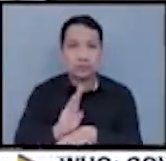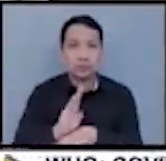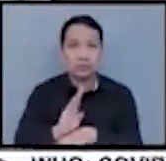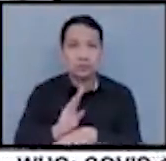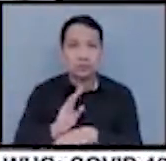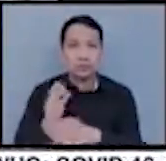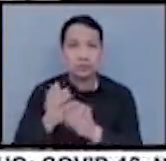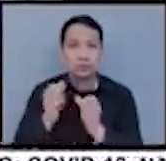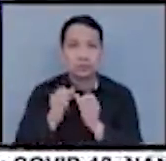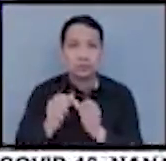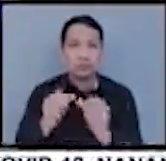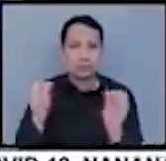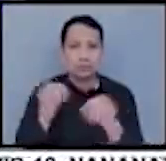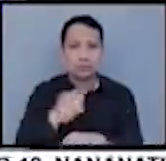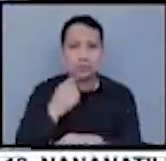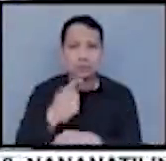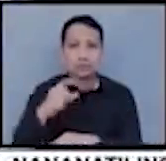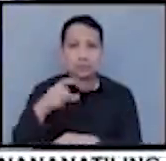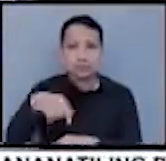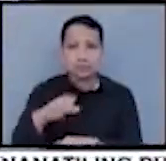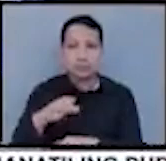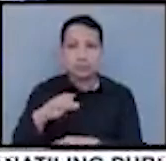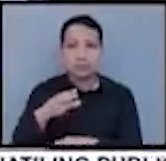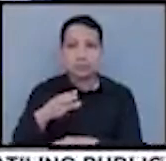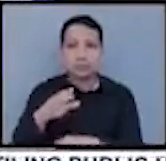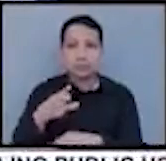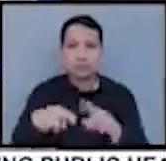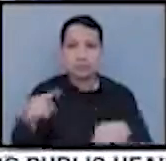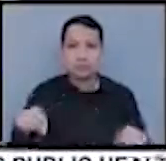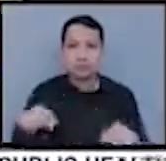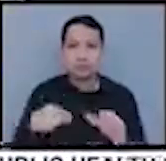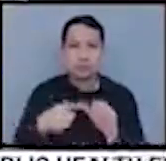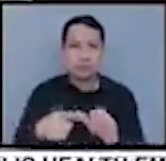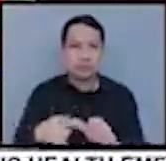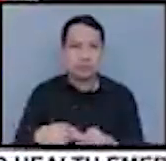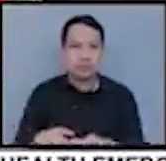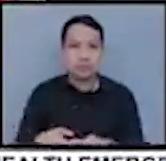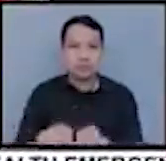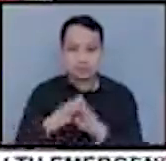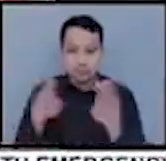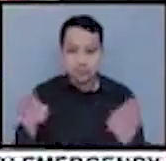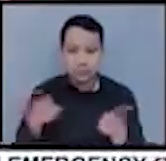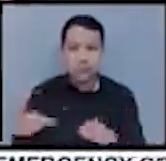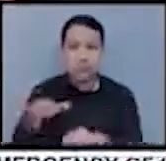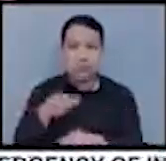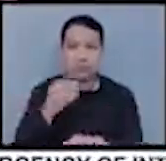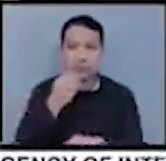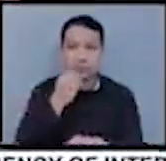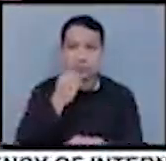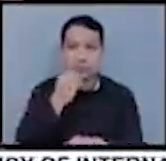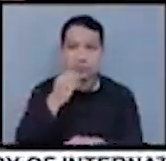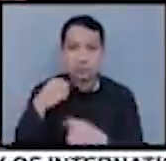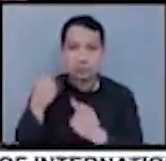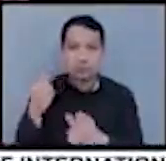Office at QC Employees Multipurpose Cooperative. Bukas ang naturang food bazaar hanggang sa katapusan ng Marisol.